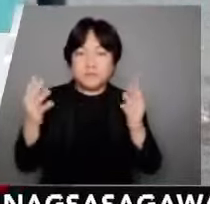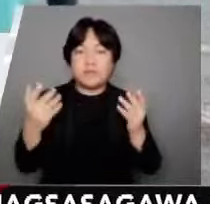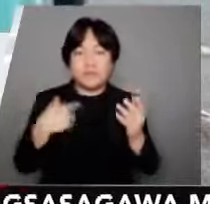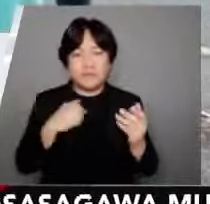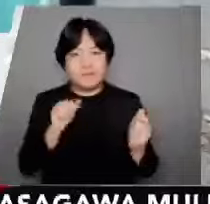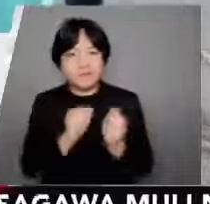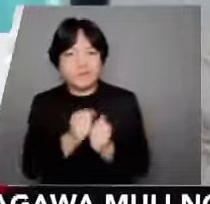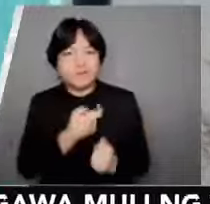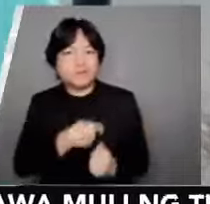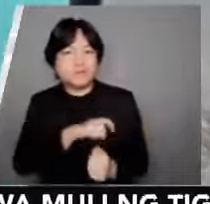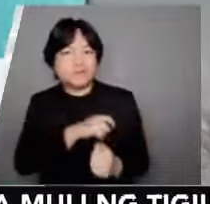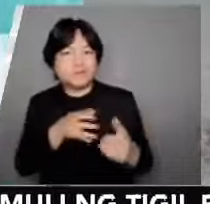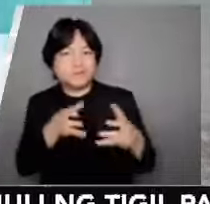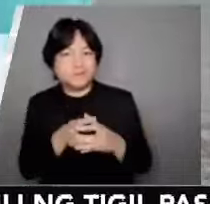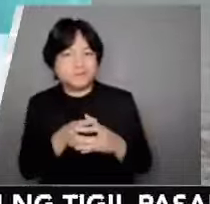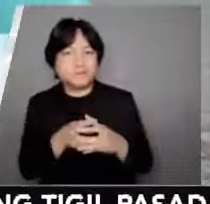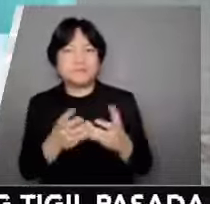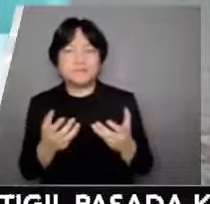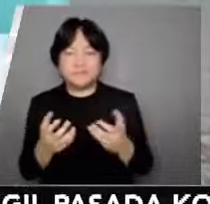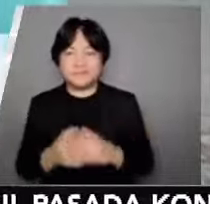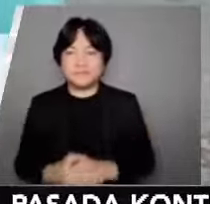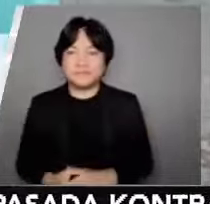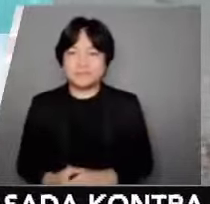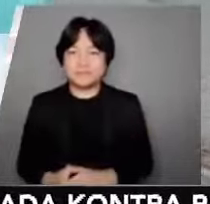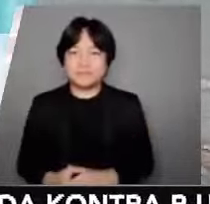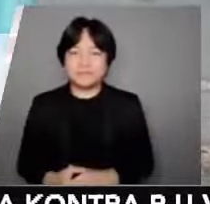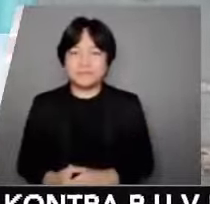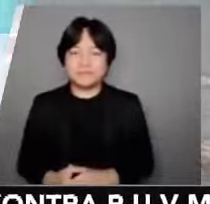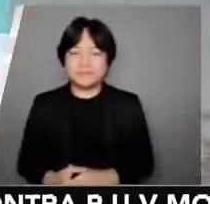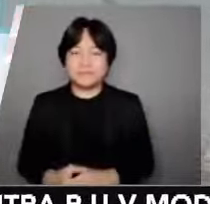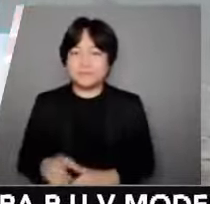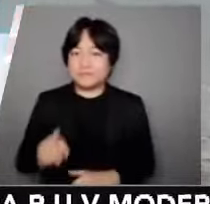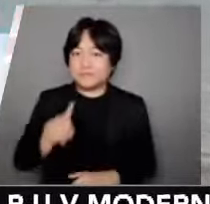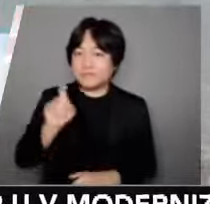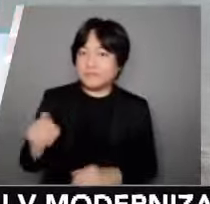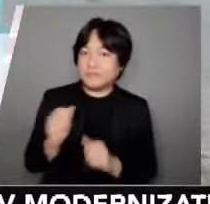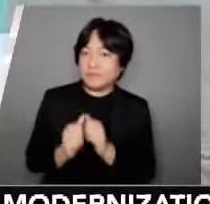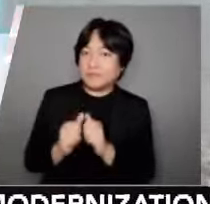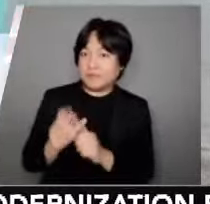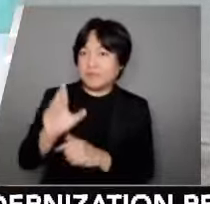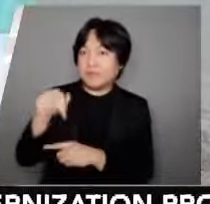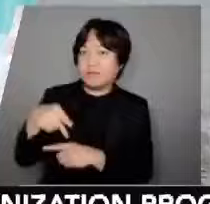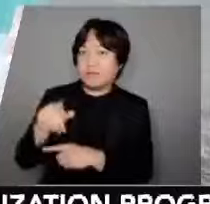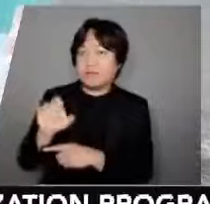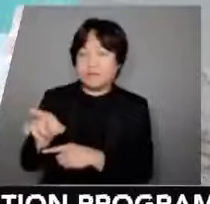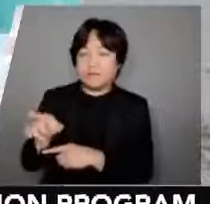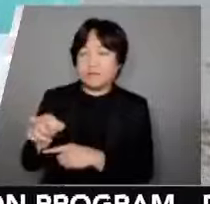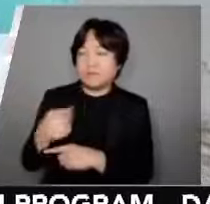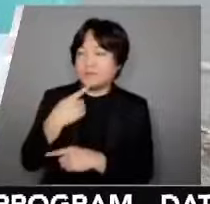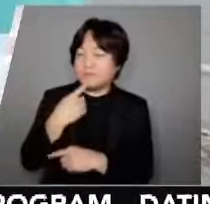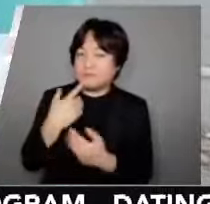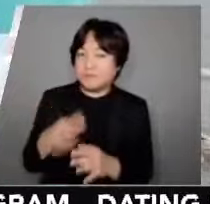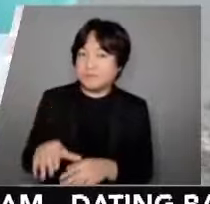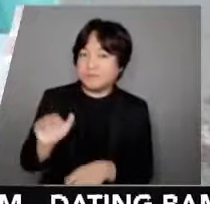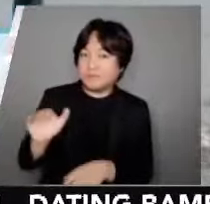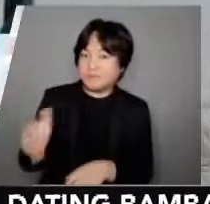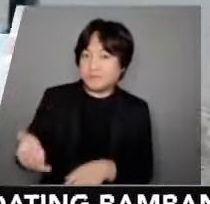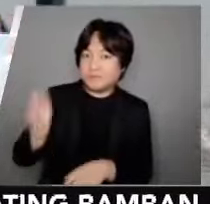and Spain delegation. So you gave instructions to Rafael Nadal na let's go. Lahat po talaga.